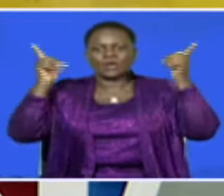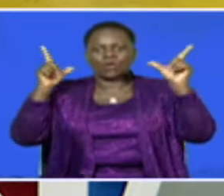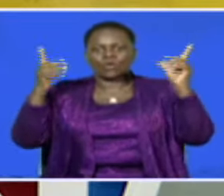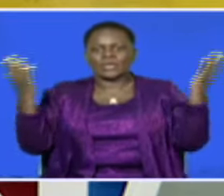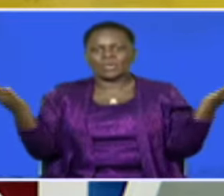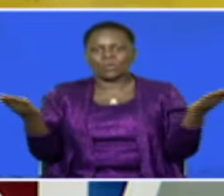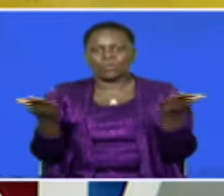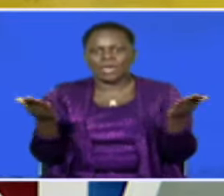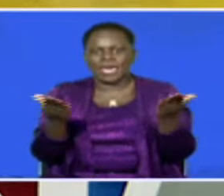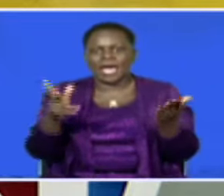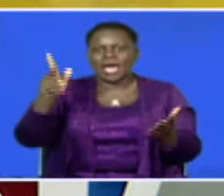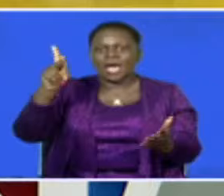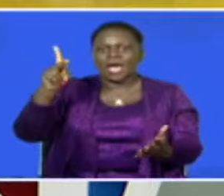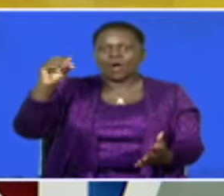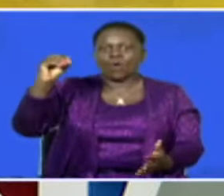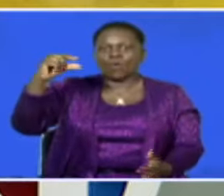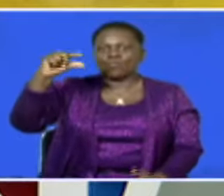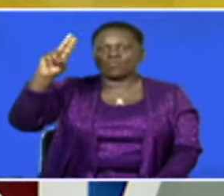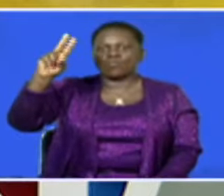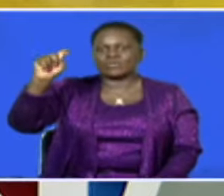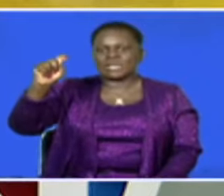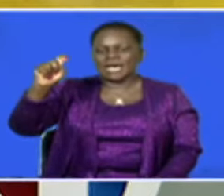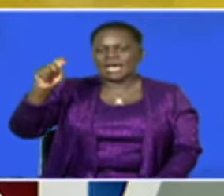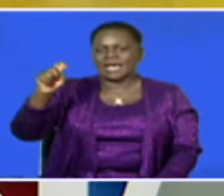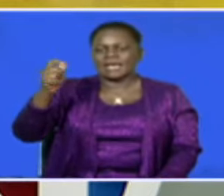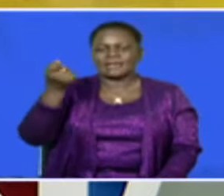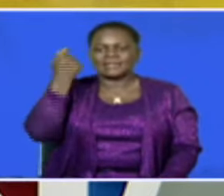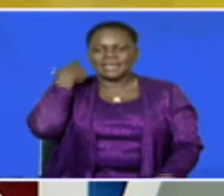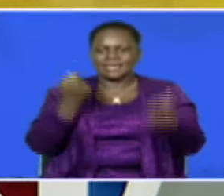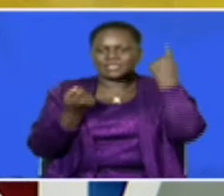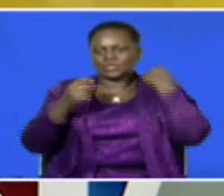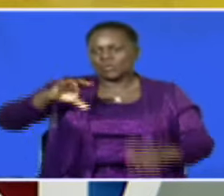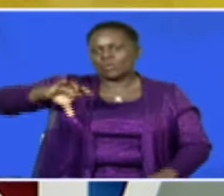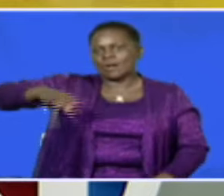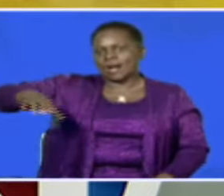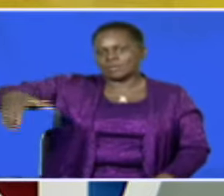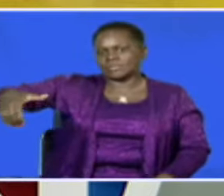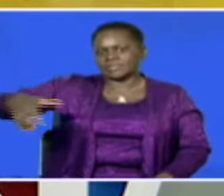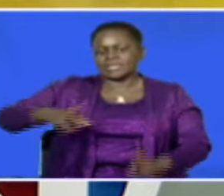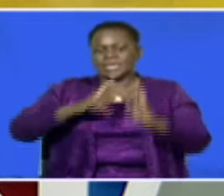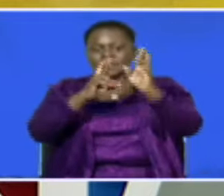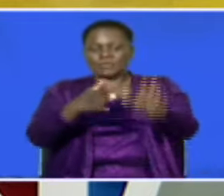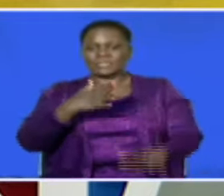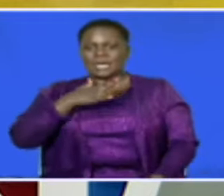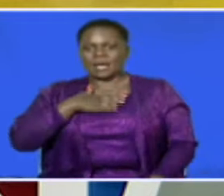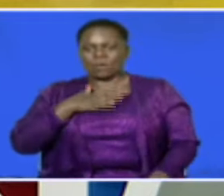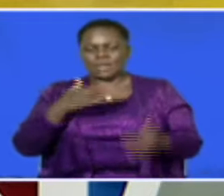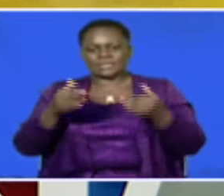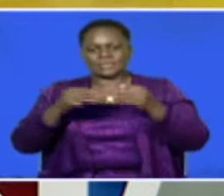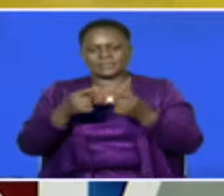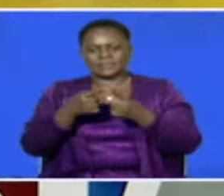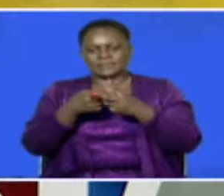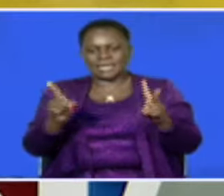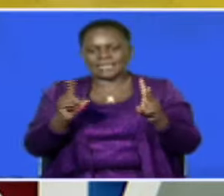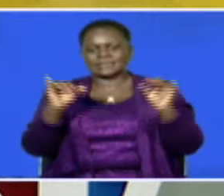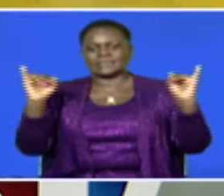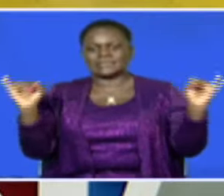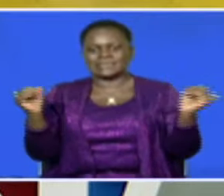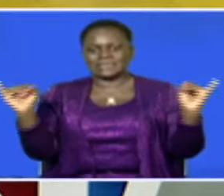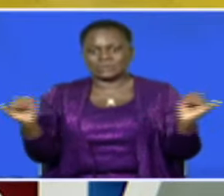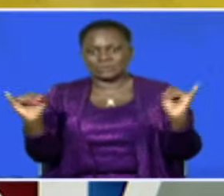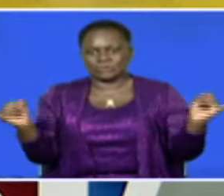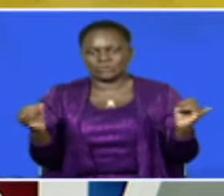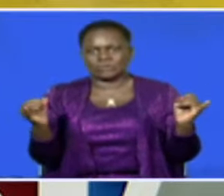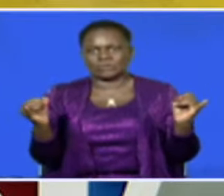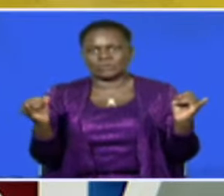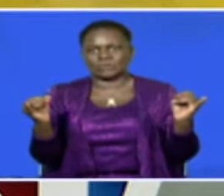eneo la Koguta, eneo bunge la Londiani, kaunti ya Kericho. Mwanahabari Clement Masombo anatufungulia jamvi la KTN leo